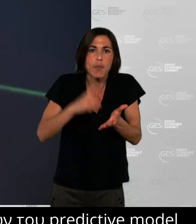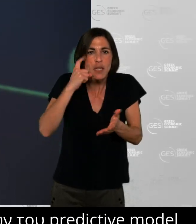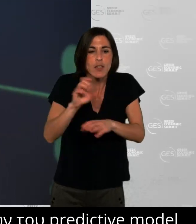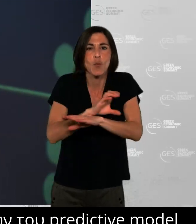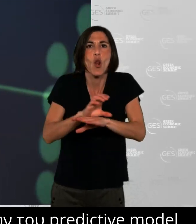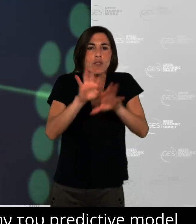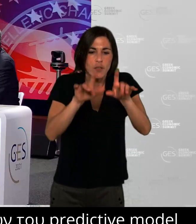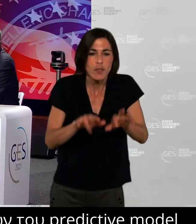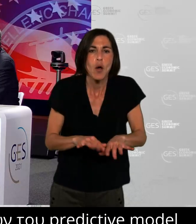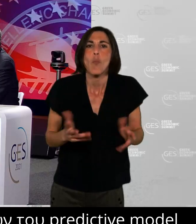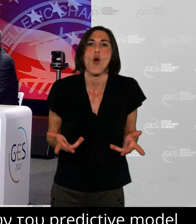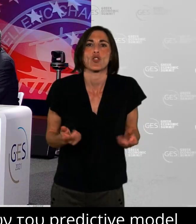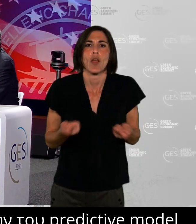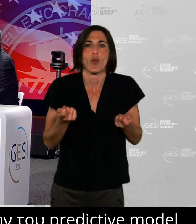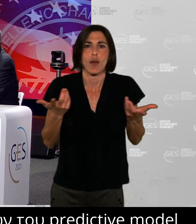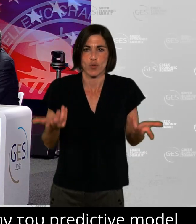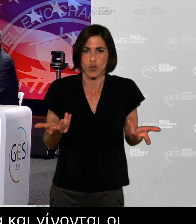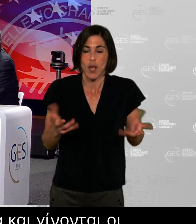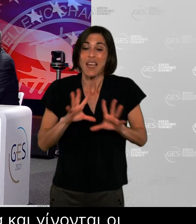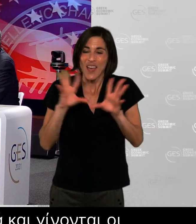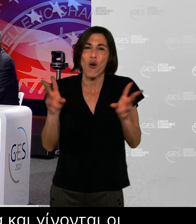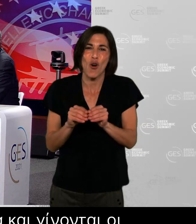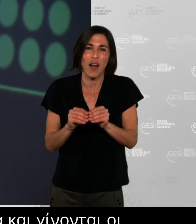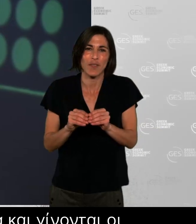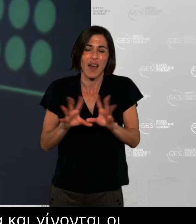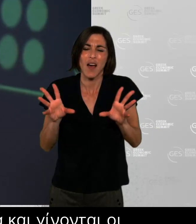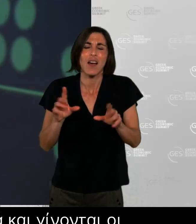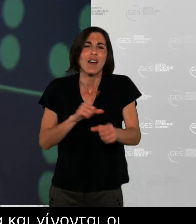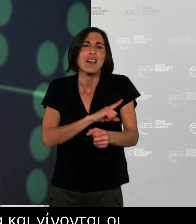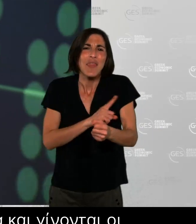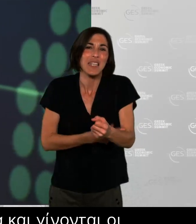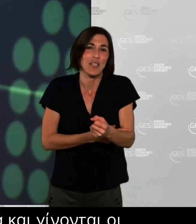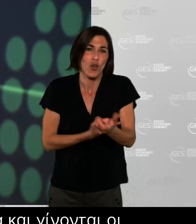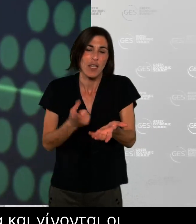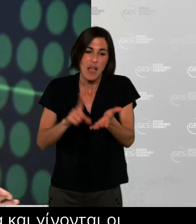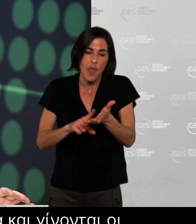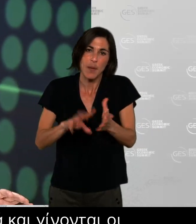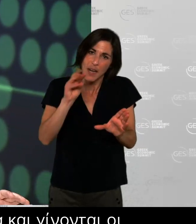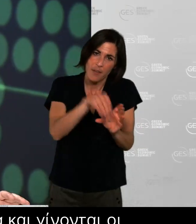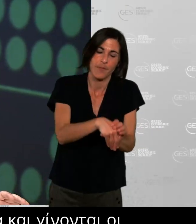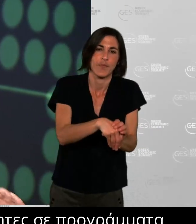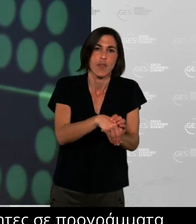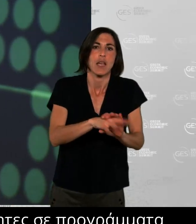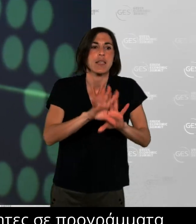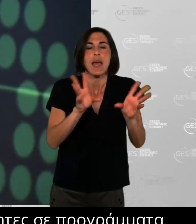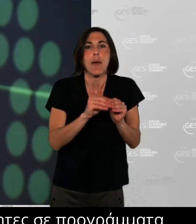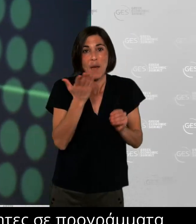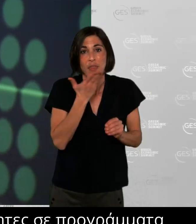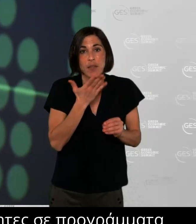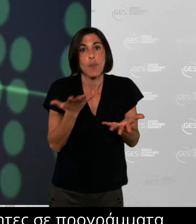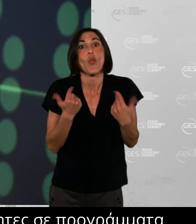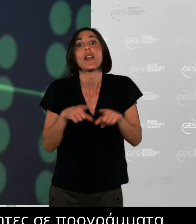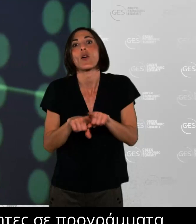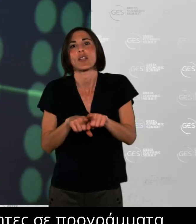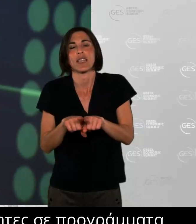καλύτεροι, σίγουρα εισάγονται αυτές οι δεξιότητες σε προγράμματα σπουδών που θεωρητικά δεν έχουν σχέση. Λοιπόν, και βλέπουμε